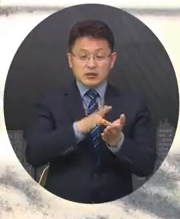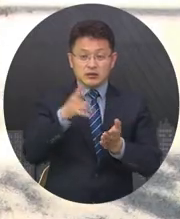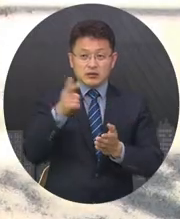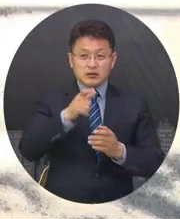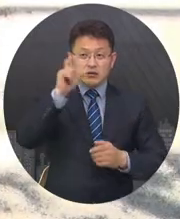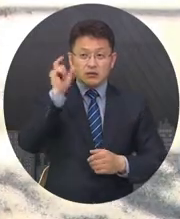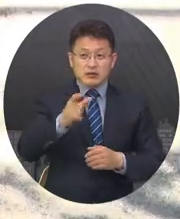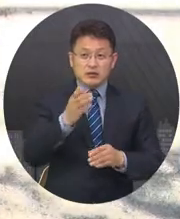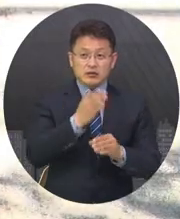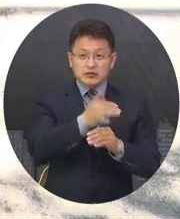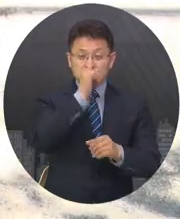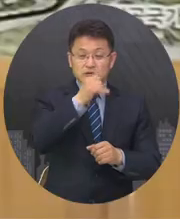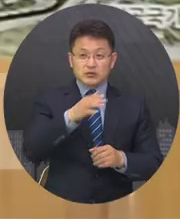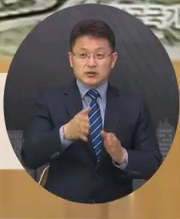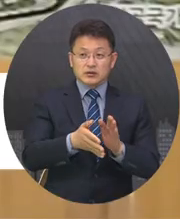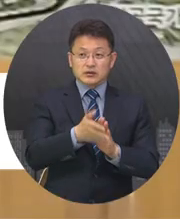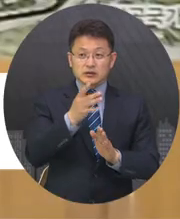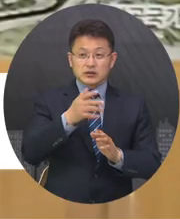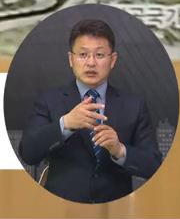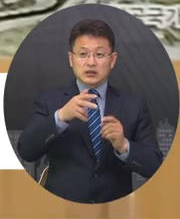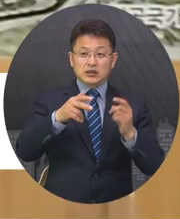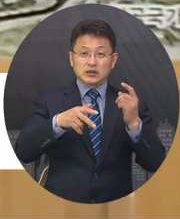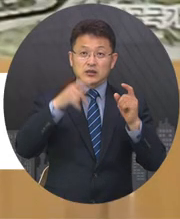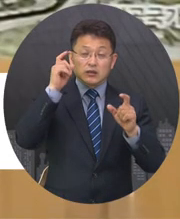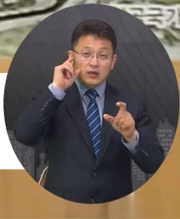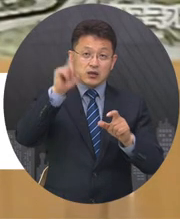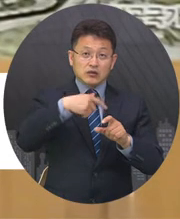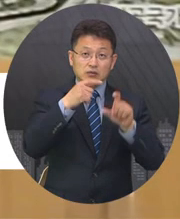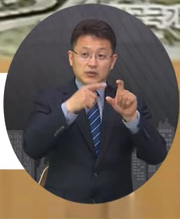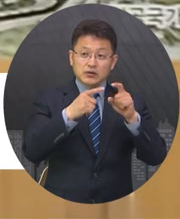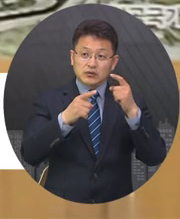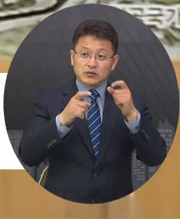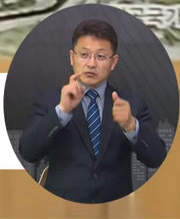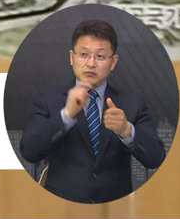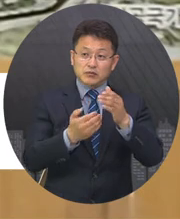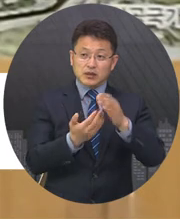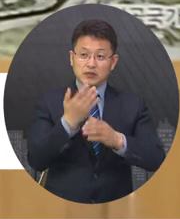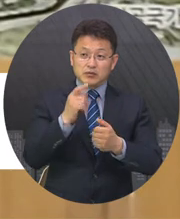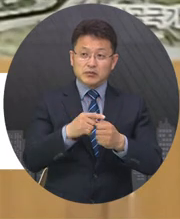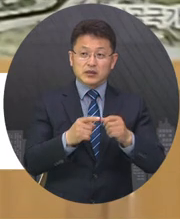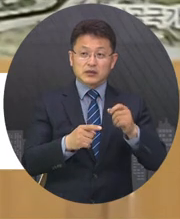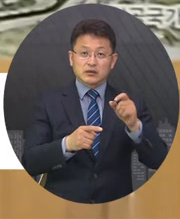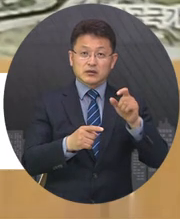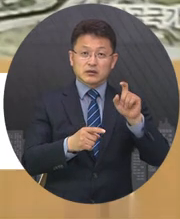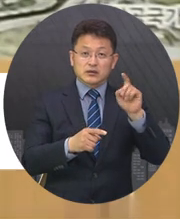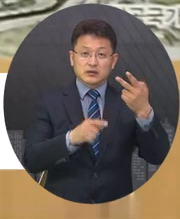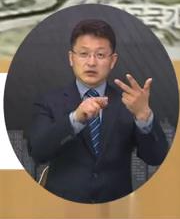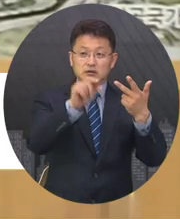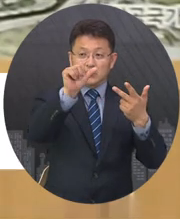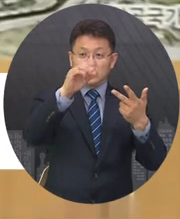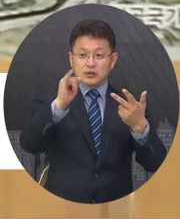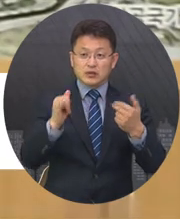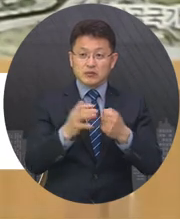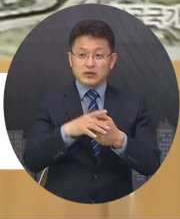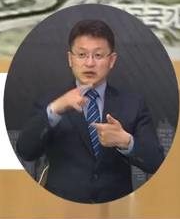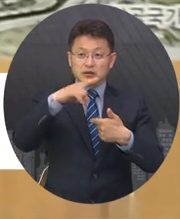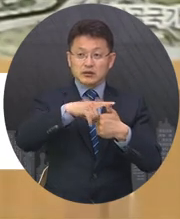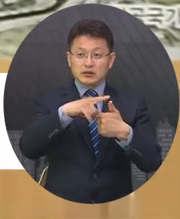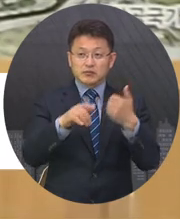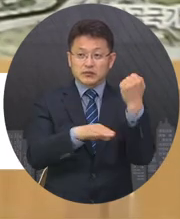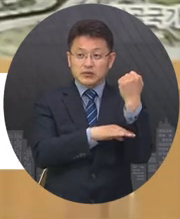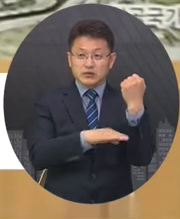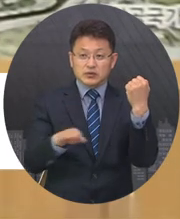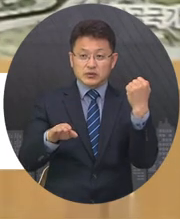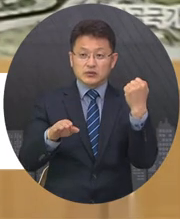있습니다. 우리 시 한 주간 1일 평균 확진자 수도 7.5명으로 경남도 기준에 따라